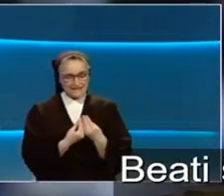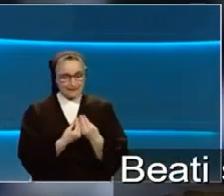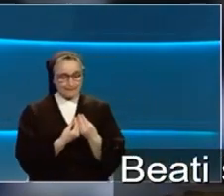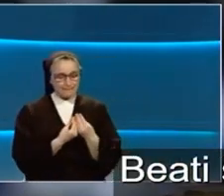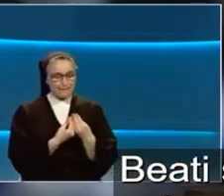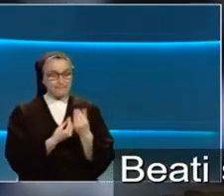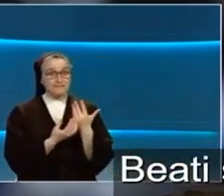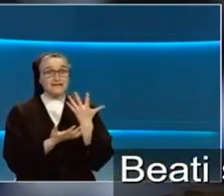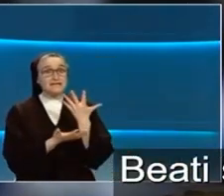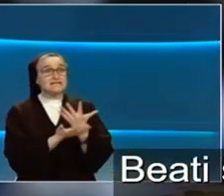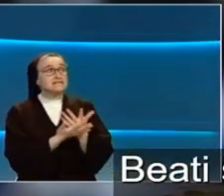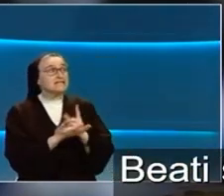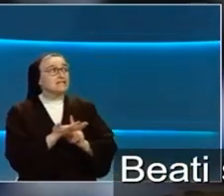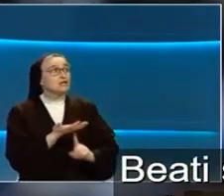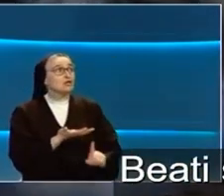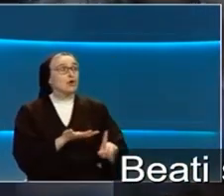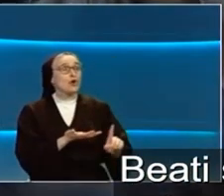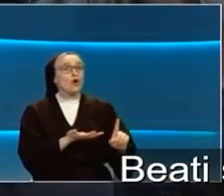Abes.